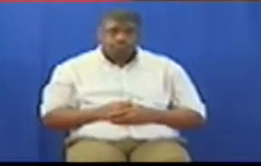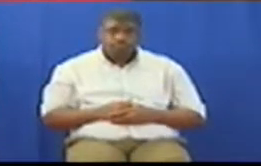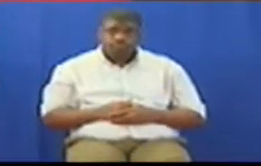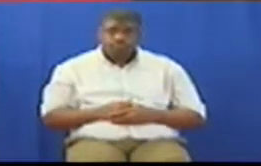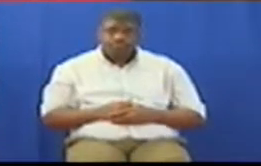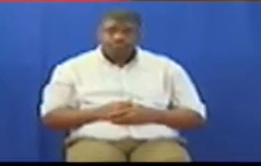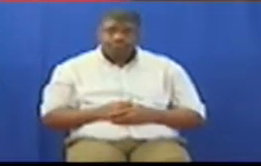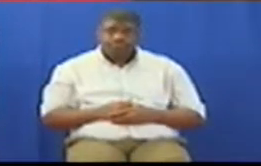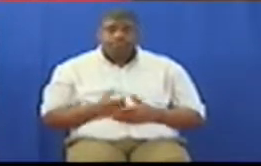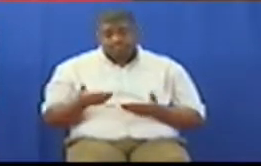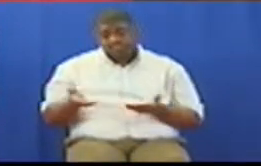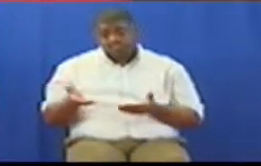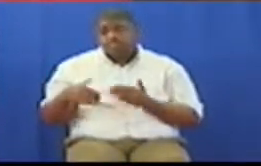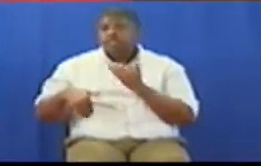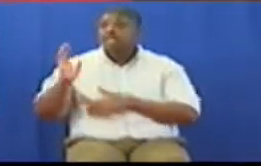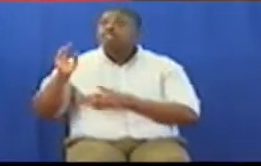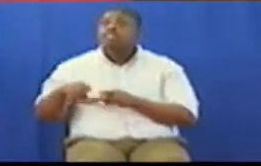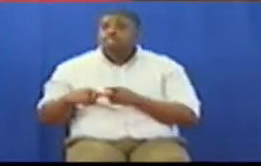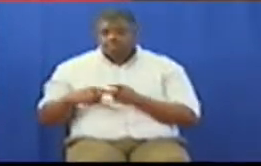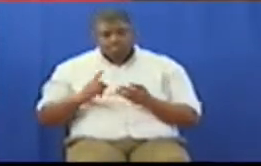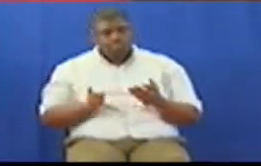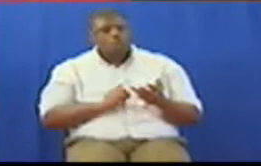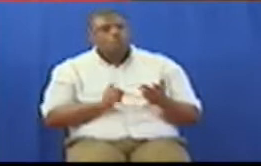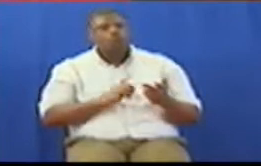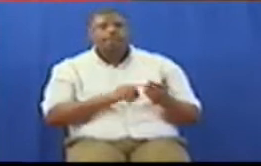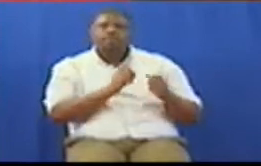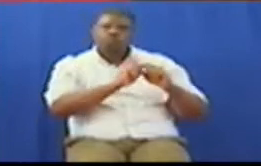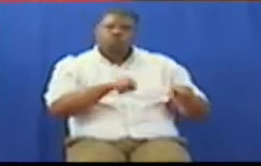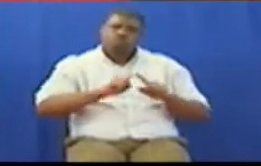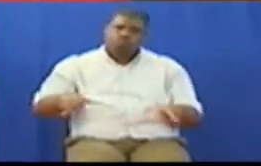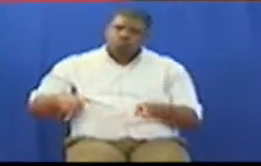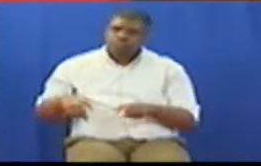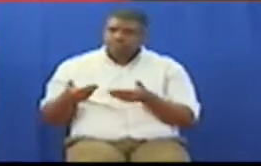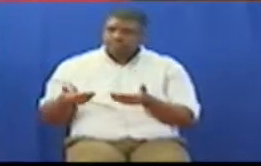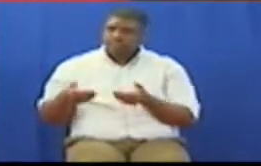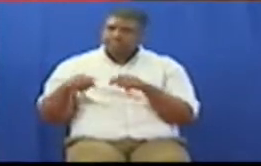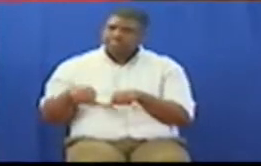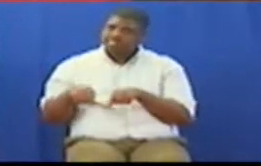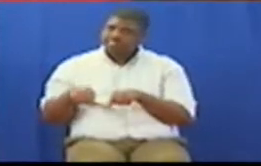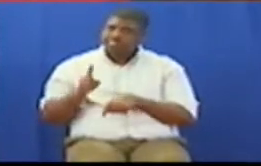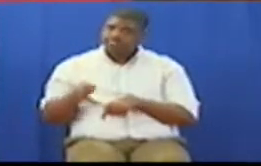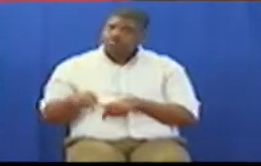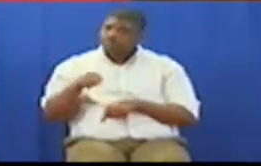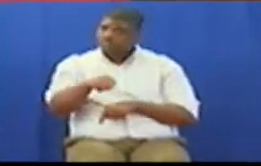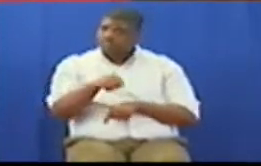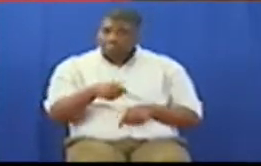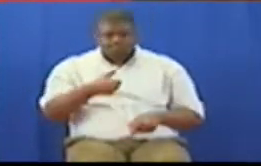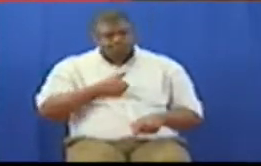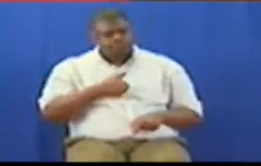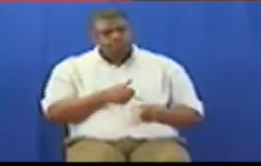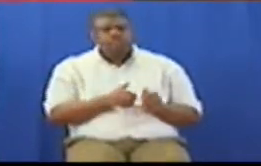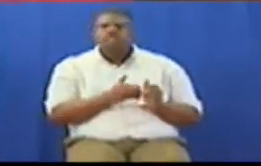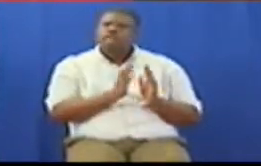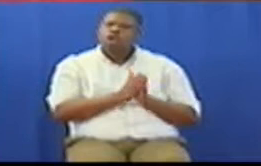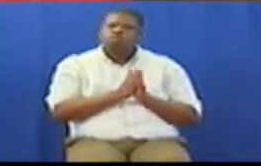Hata na 20 hata zaidi, takwimu zinatofautiana. Sasa hapa tuna hii pandemic. Sasa Mheshimiwa, mimi nilikuwa naomba kabisa